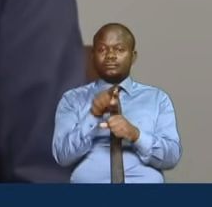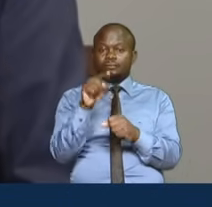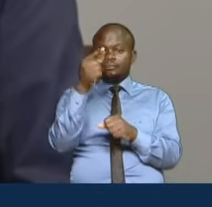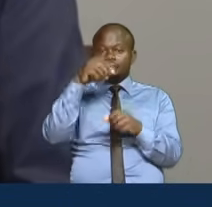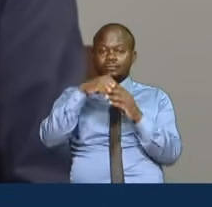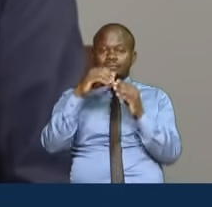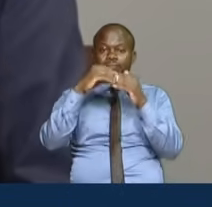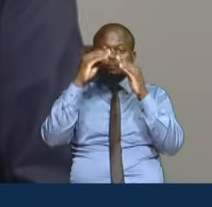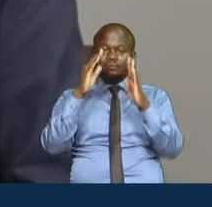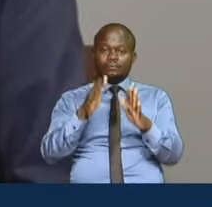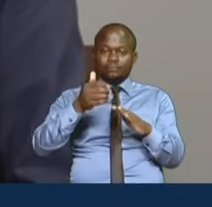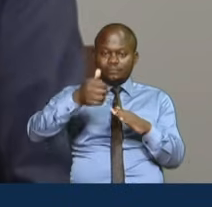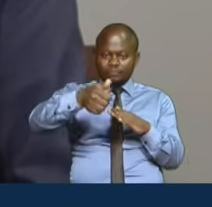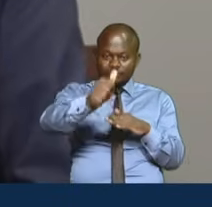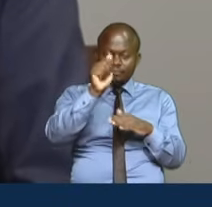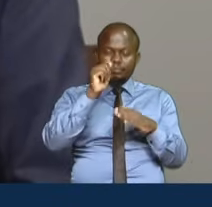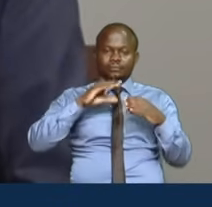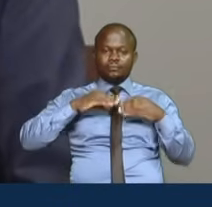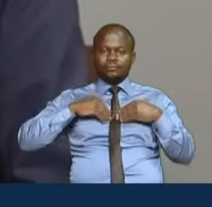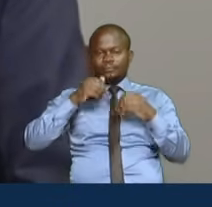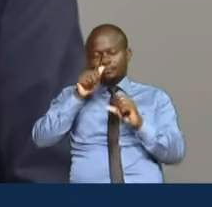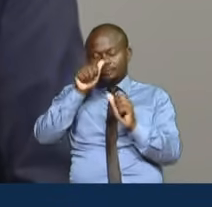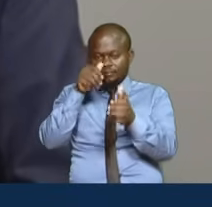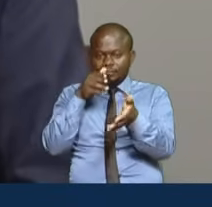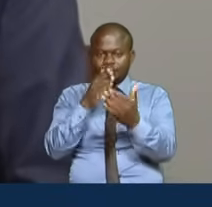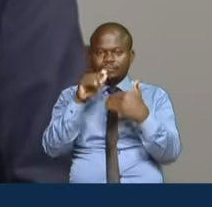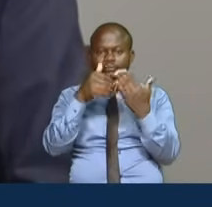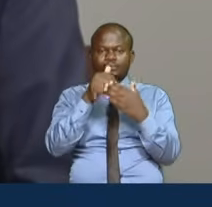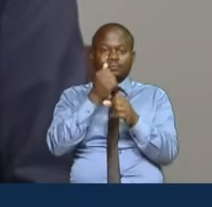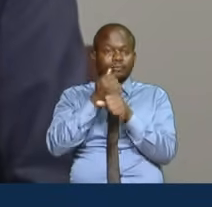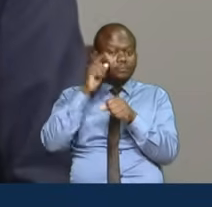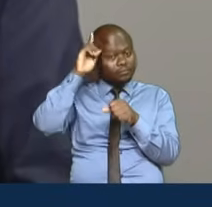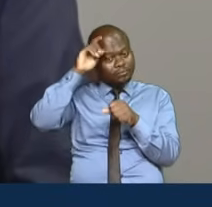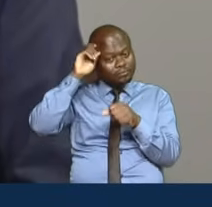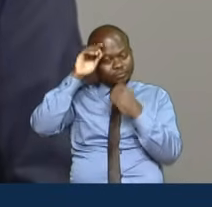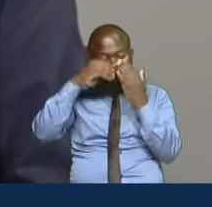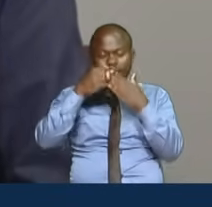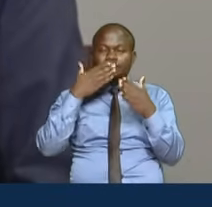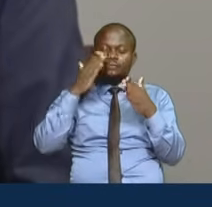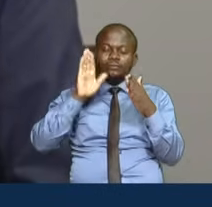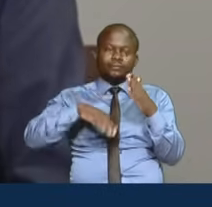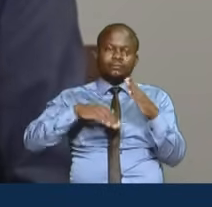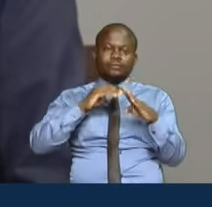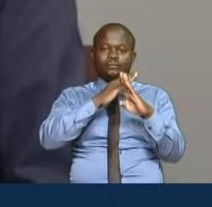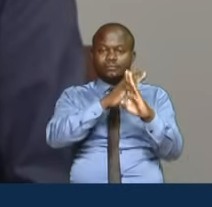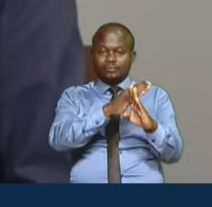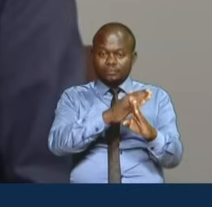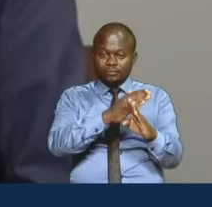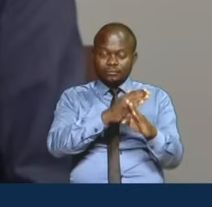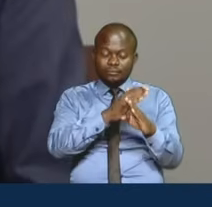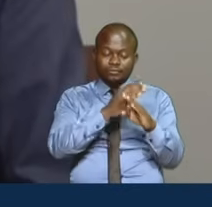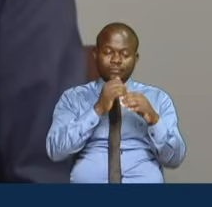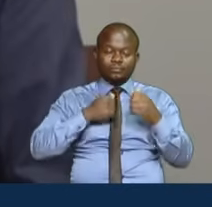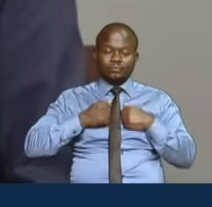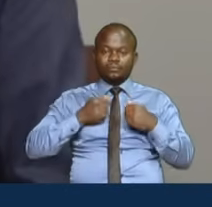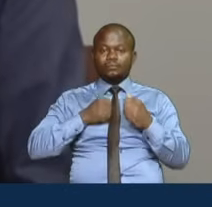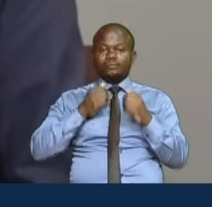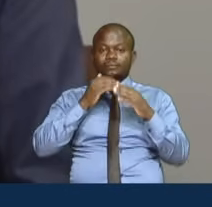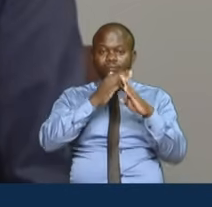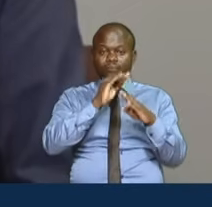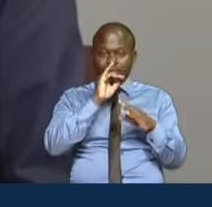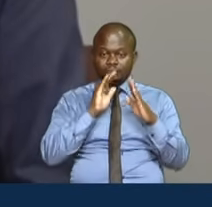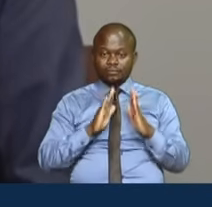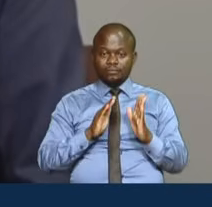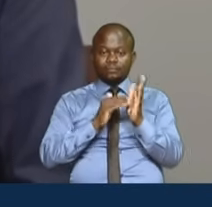bwayo, ari ryo ryo kwemera gukurikira abafite ingengabitekerezo y'abarwanya u Rwanda ndetse n'abarwanya abatutsi,